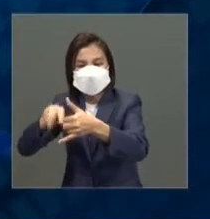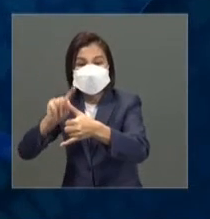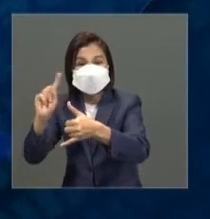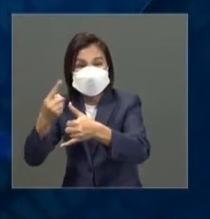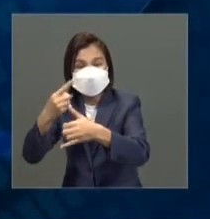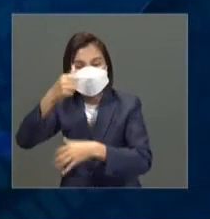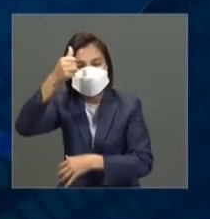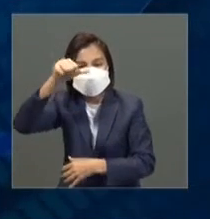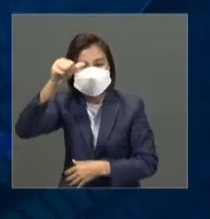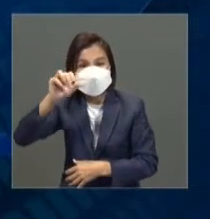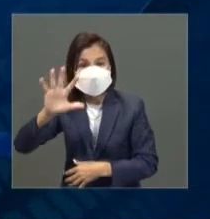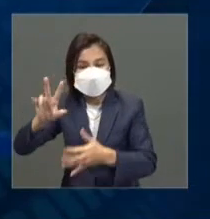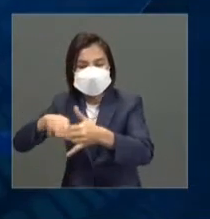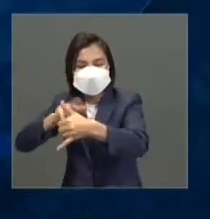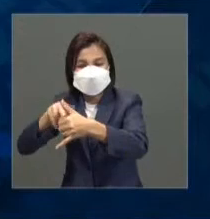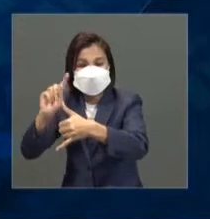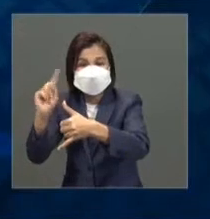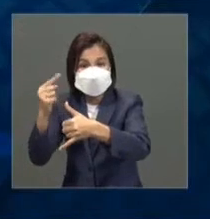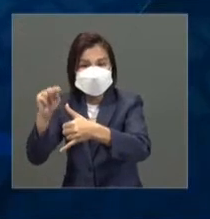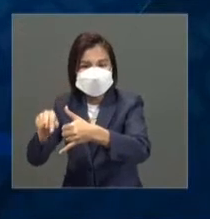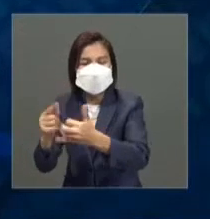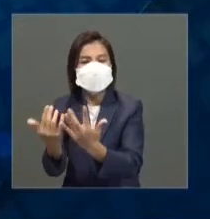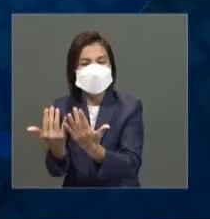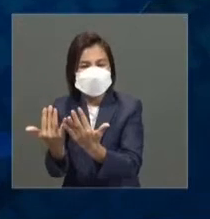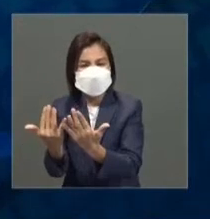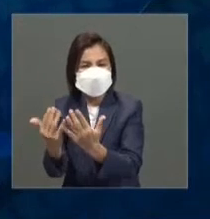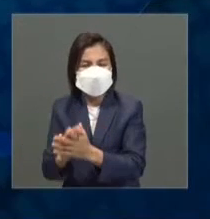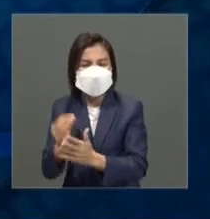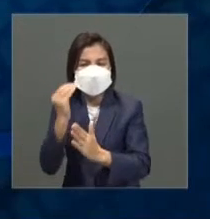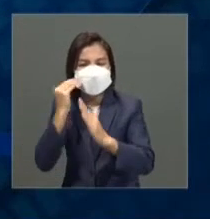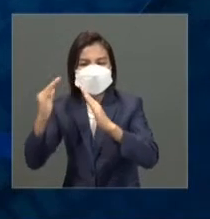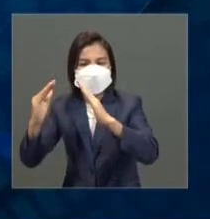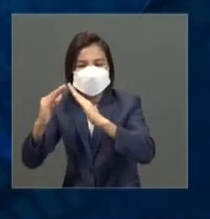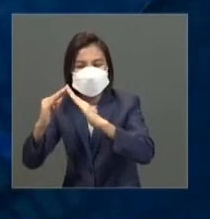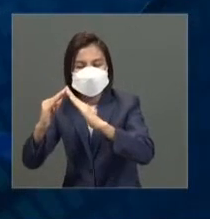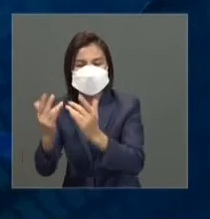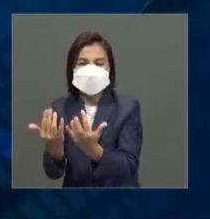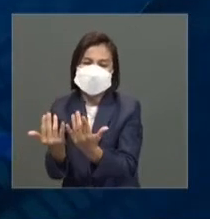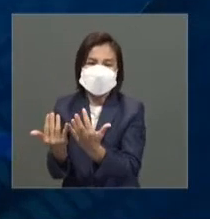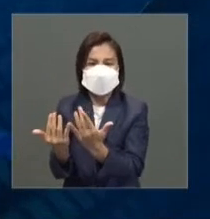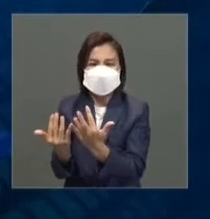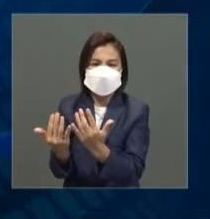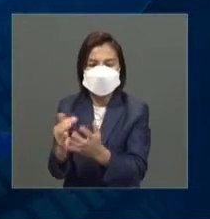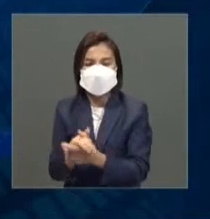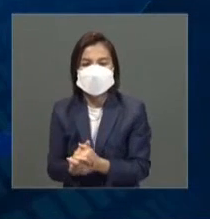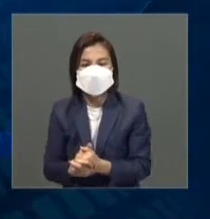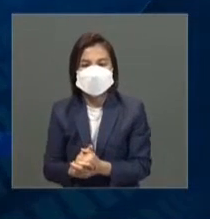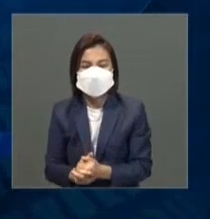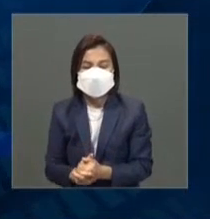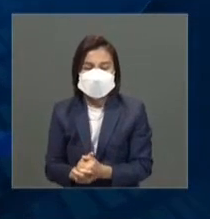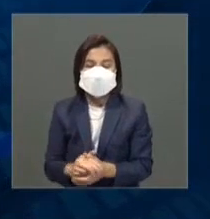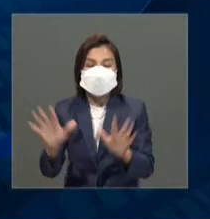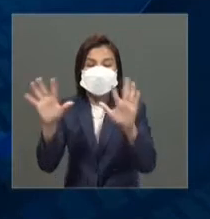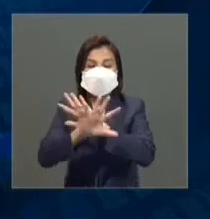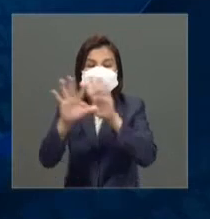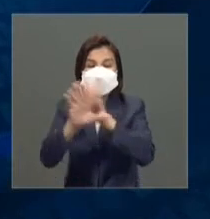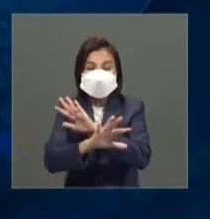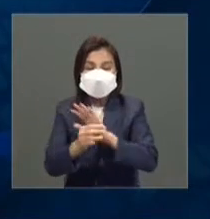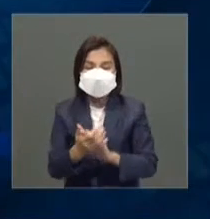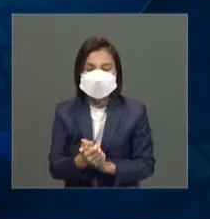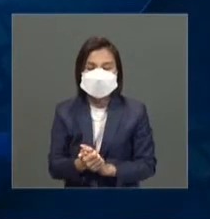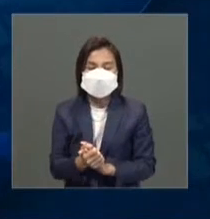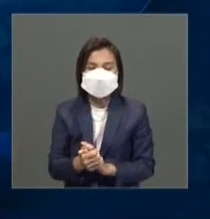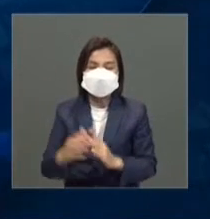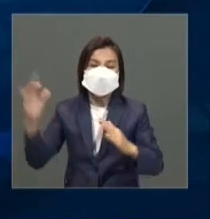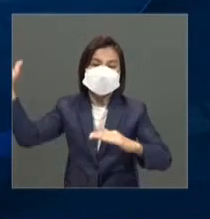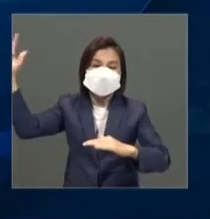วันก็ต้องตรวจซ้ำอีกทีหนึ่งเพื่อที่จะเหมือนเราอยู่ในควอรันทีนที่เราได้รับทราบว่าคนมาจากต่างประเทศมาอยู่ในภูเก็ตแซนด์บ็อกซ์อย่างเงี้ยฮะก็ต้